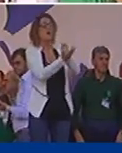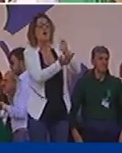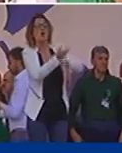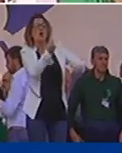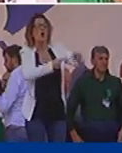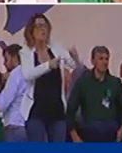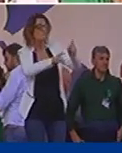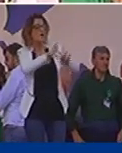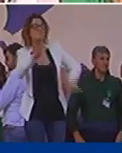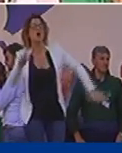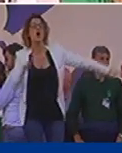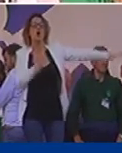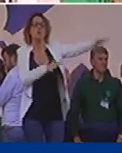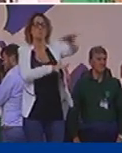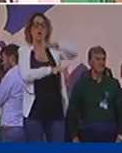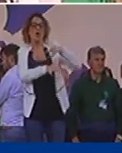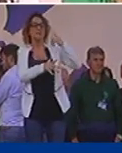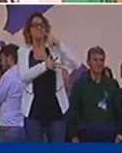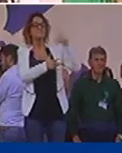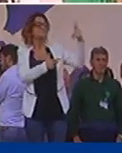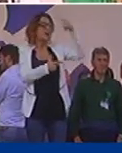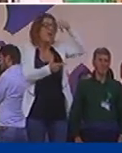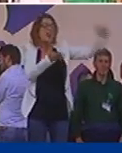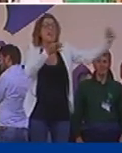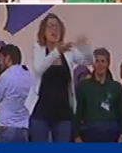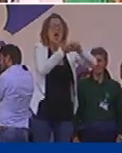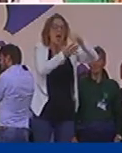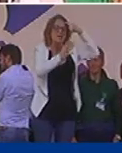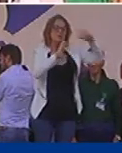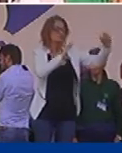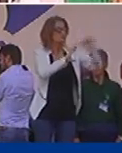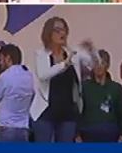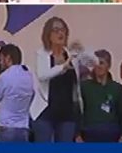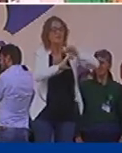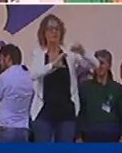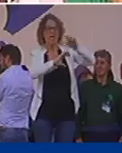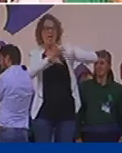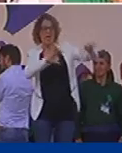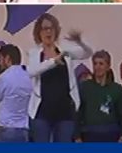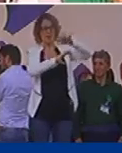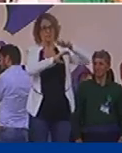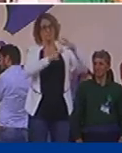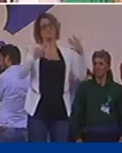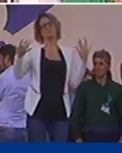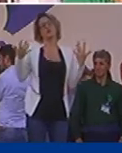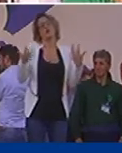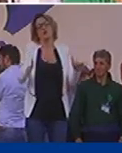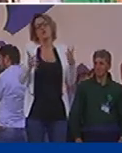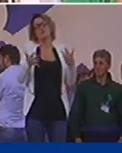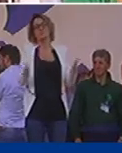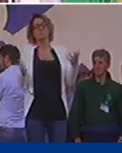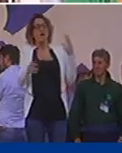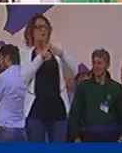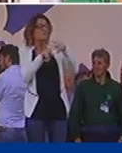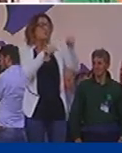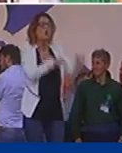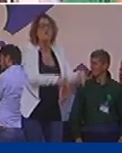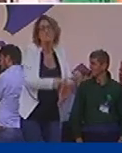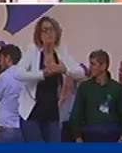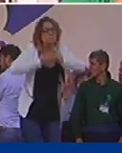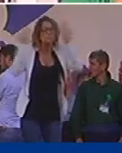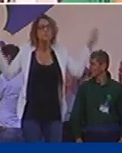popoli, dei lavatori di cervello di Orweliana memoria, ormai non sono più a Roma.